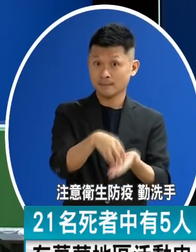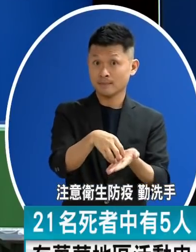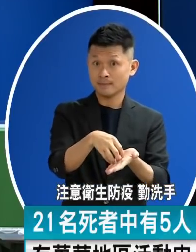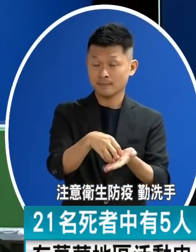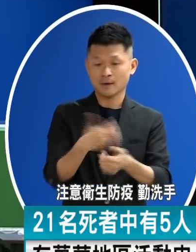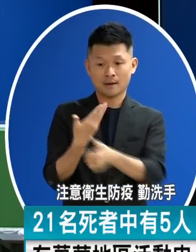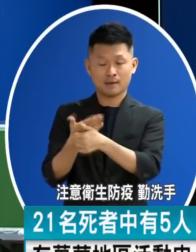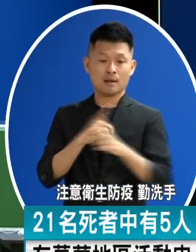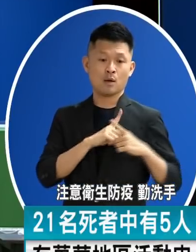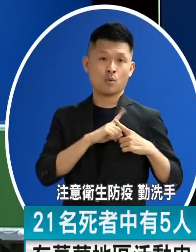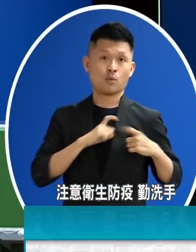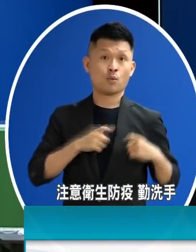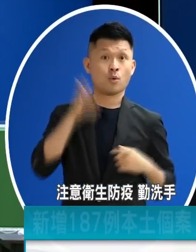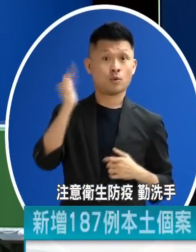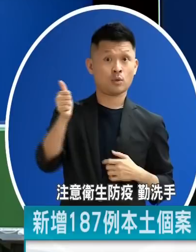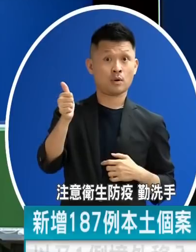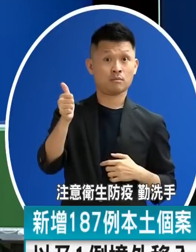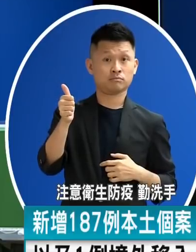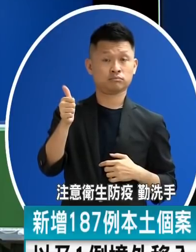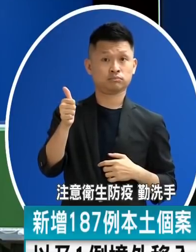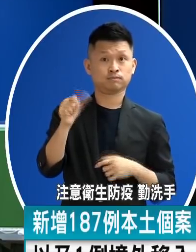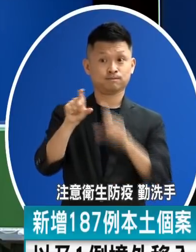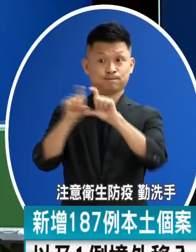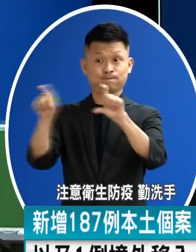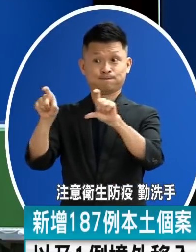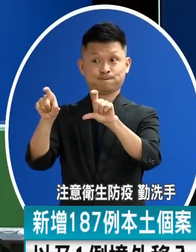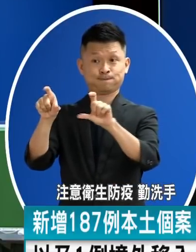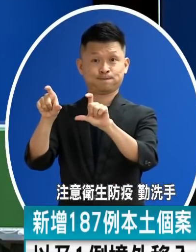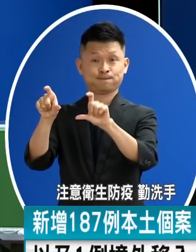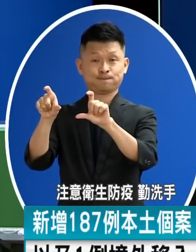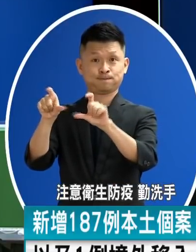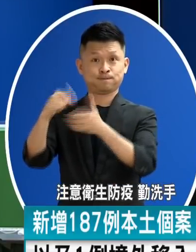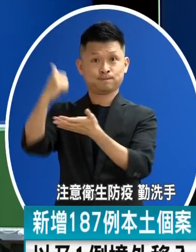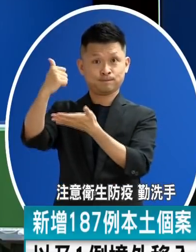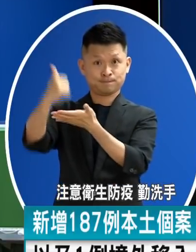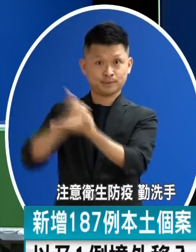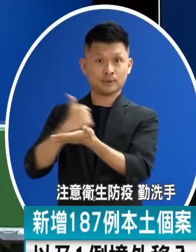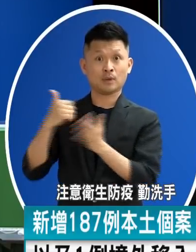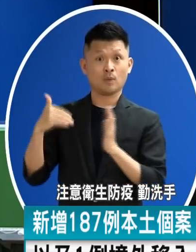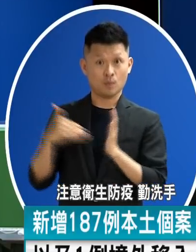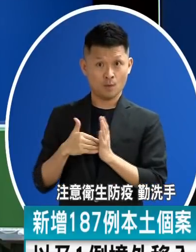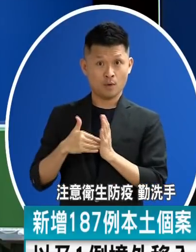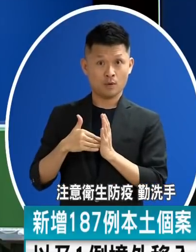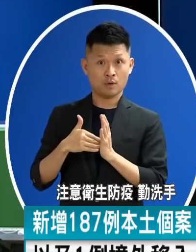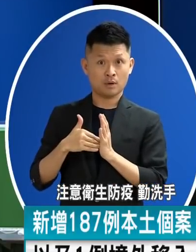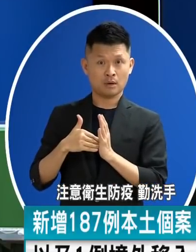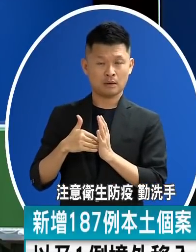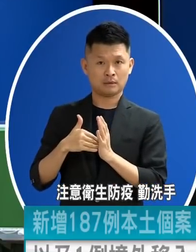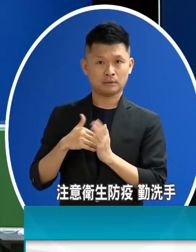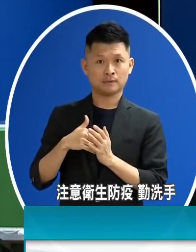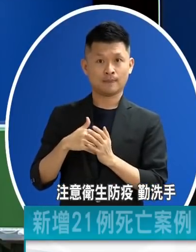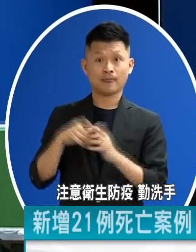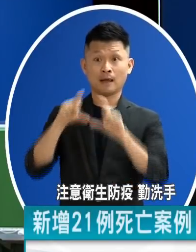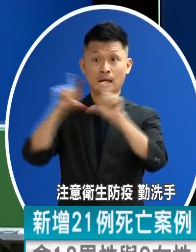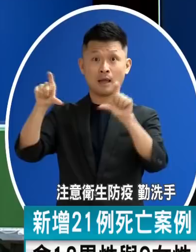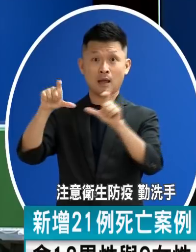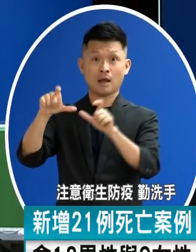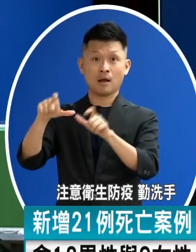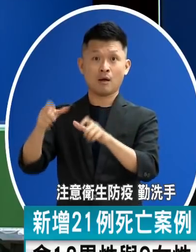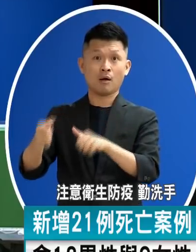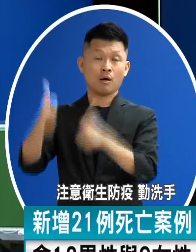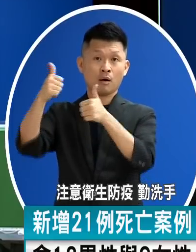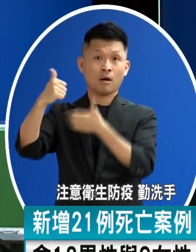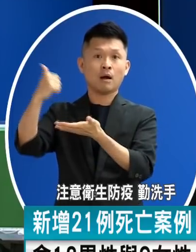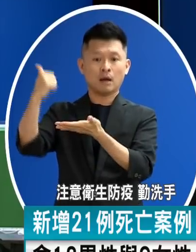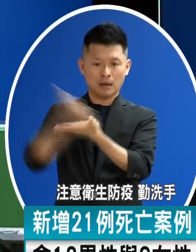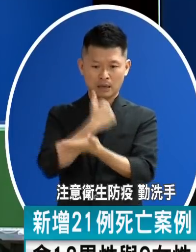让郭台铭取得疫苗后？也仍然无法到达台湾，就是他拿到疫苗没有办法